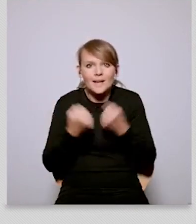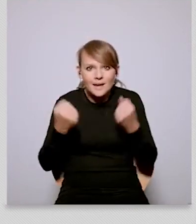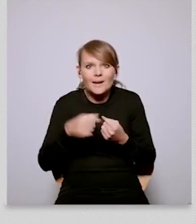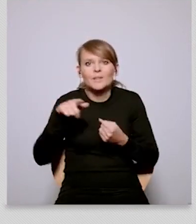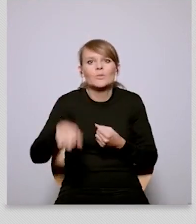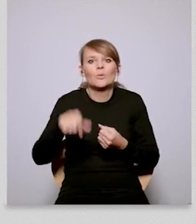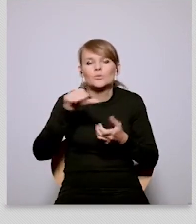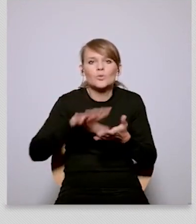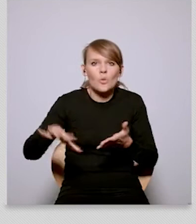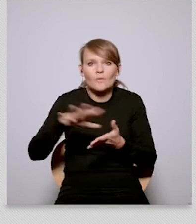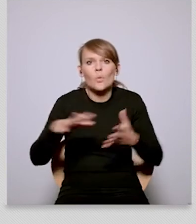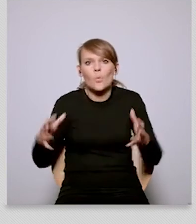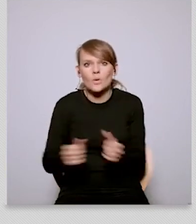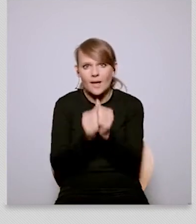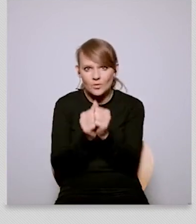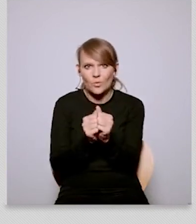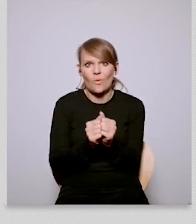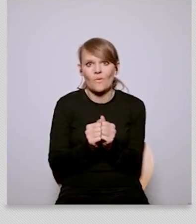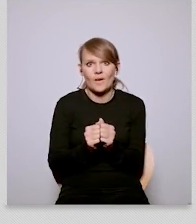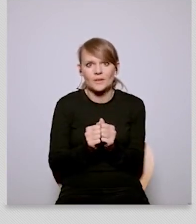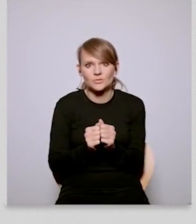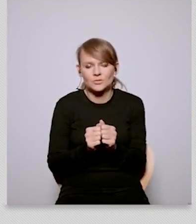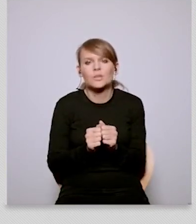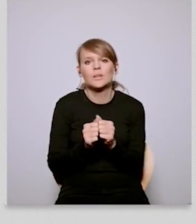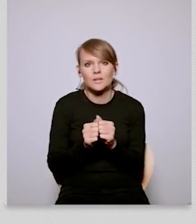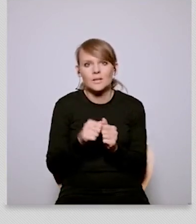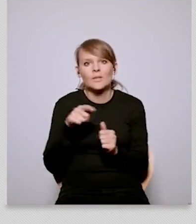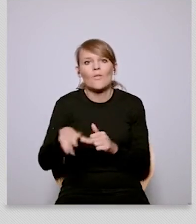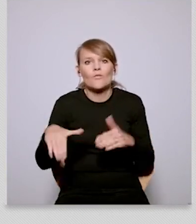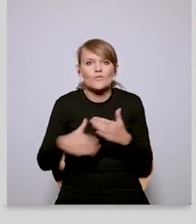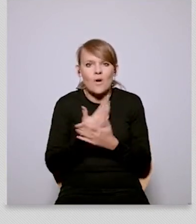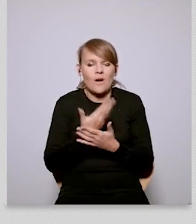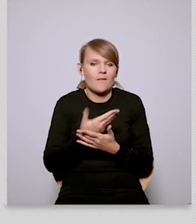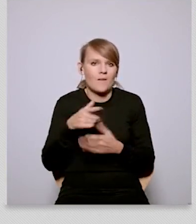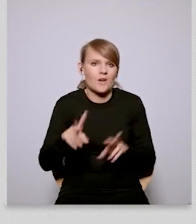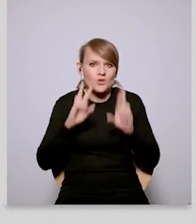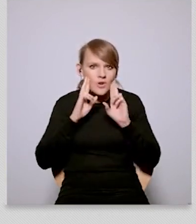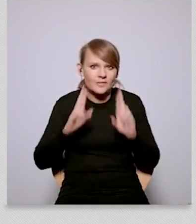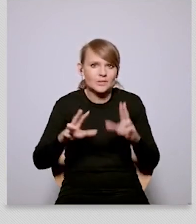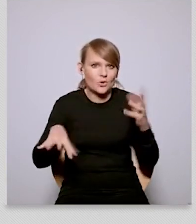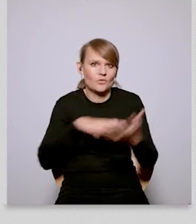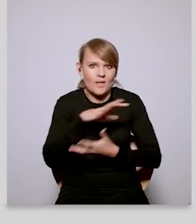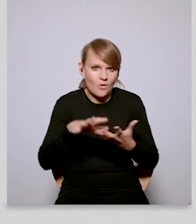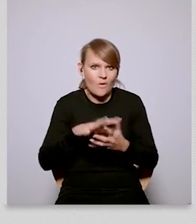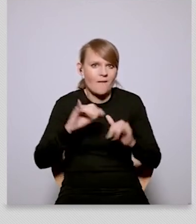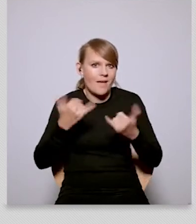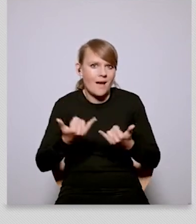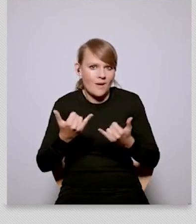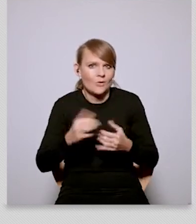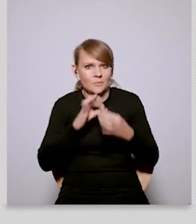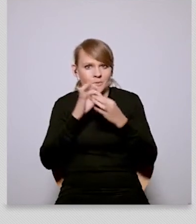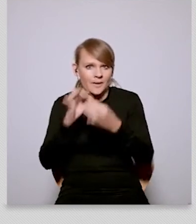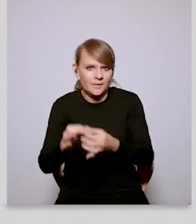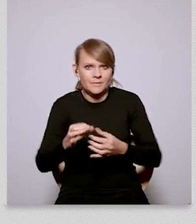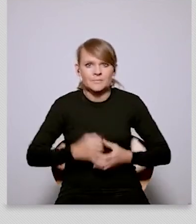tam uratować żeby w ogóle przetrwać w tej nowej rzeczywistości globalnej i teraz już